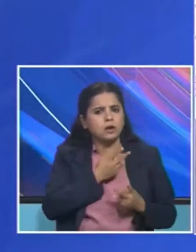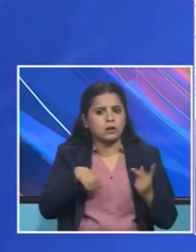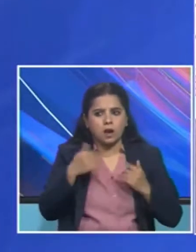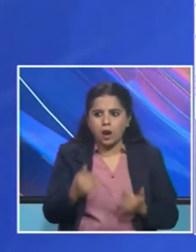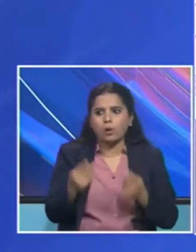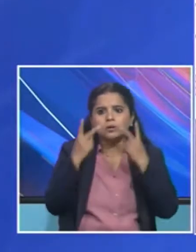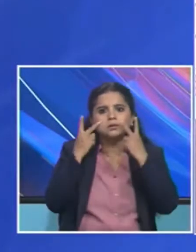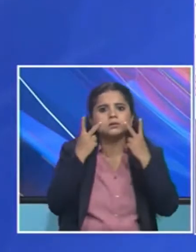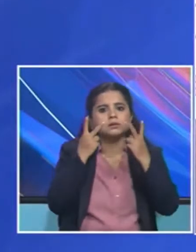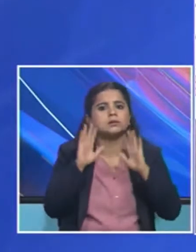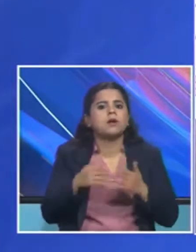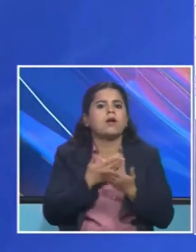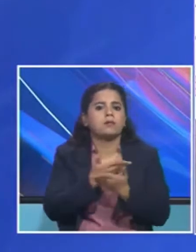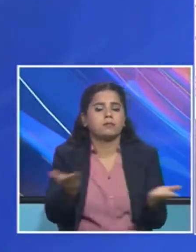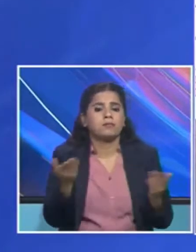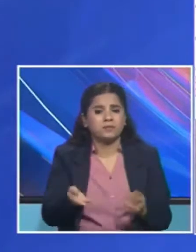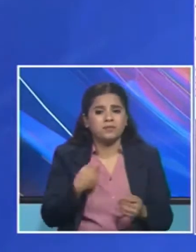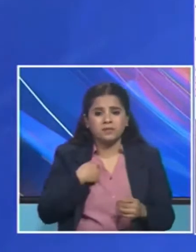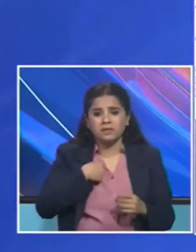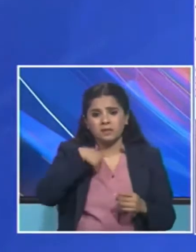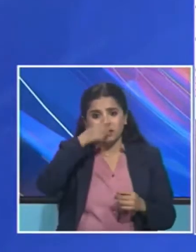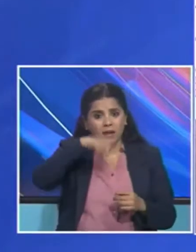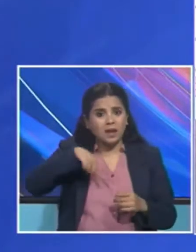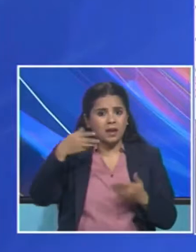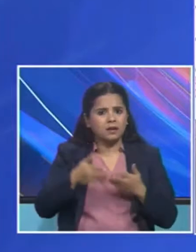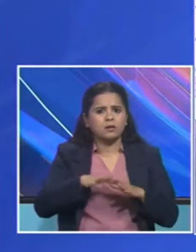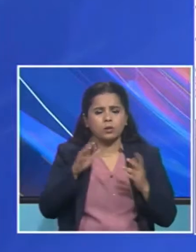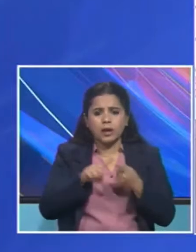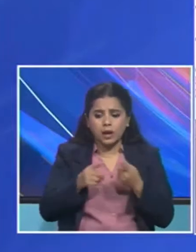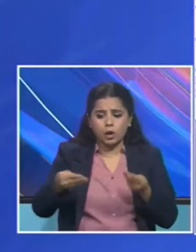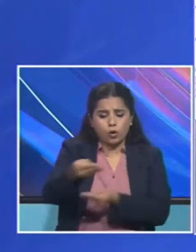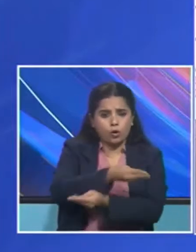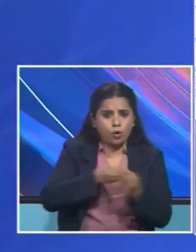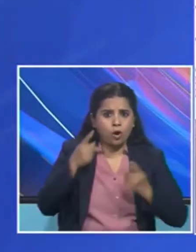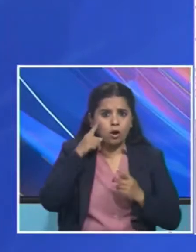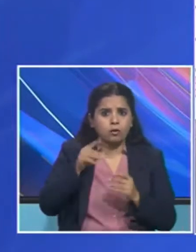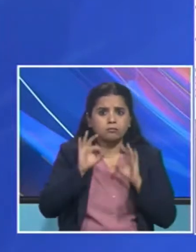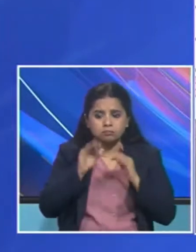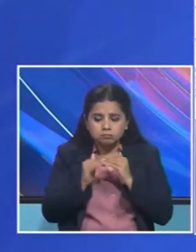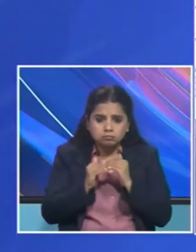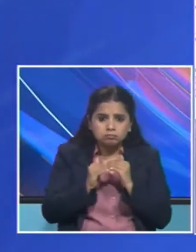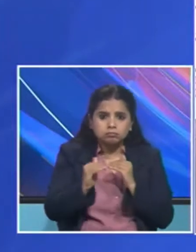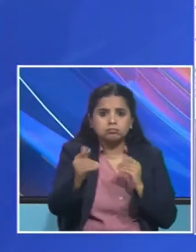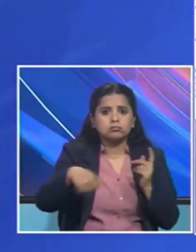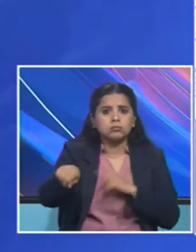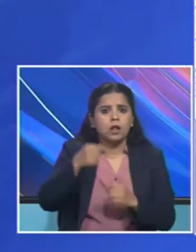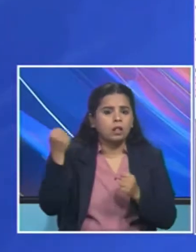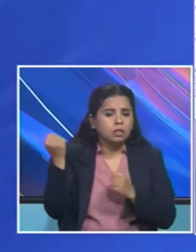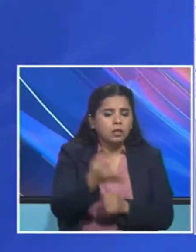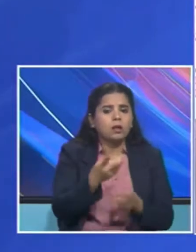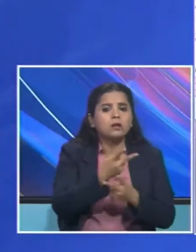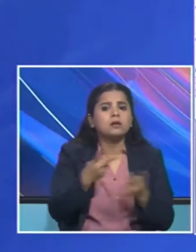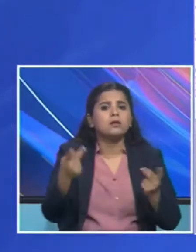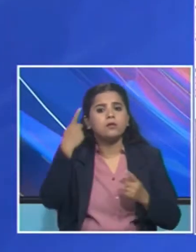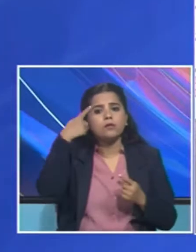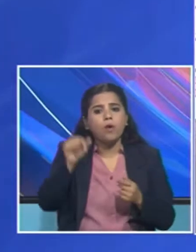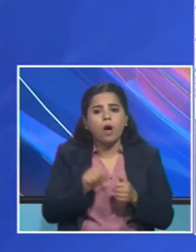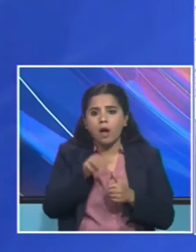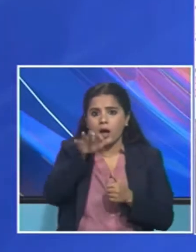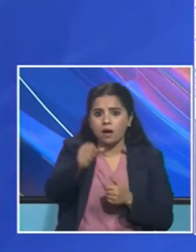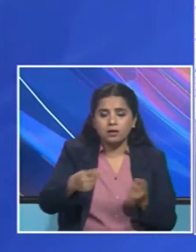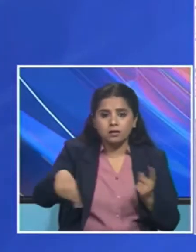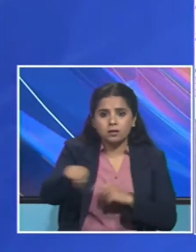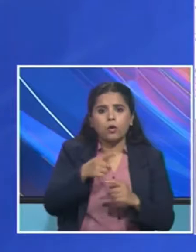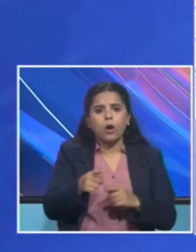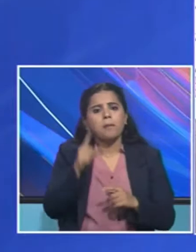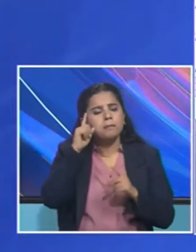है। दुनिया की आर्थिक स्थिरता के लिए, सप्लाई चेन की सुगमता के लिए और वैश्विक